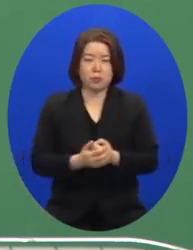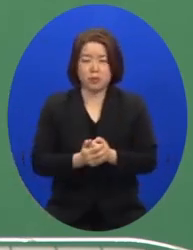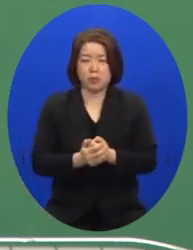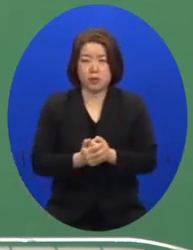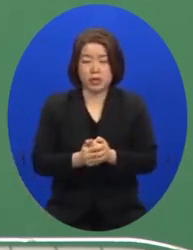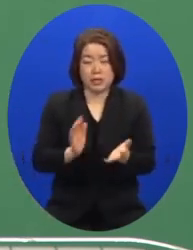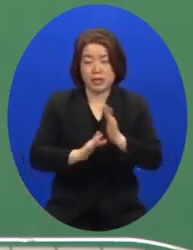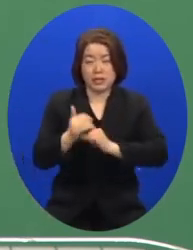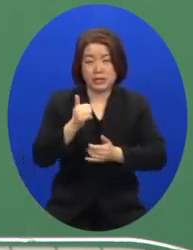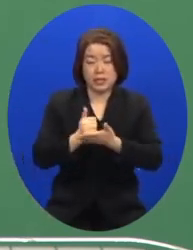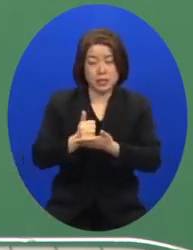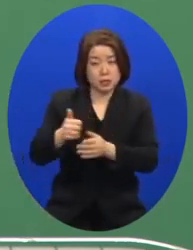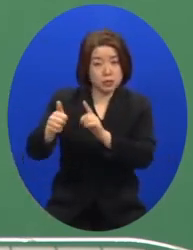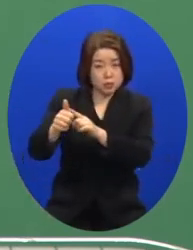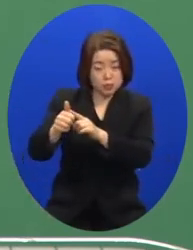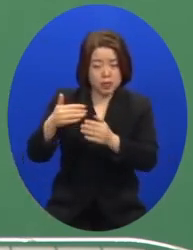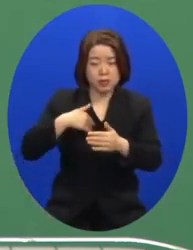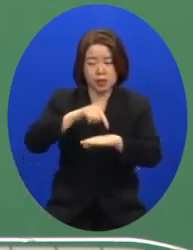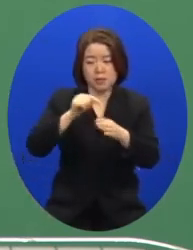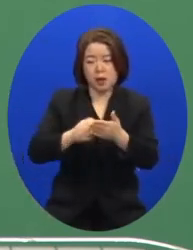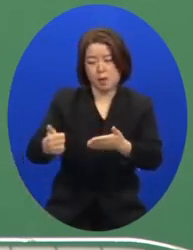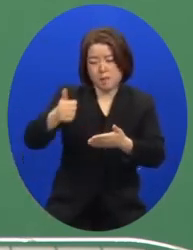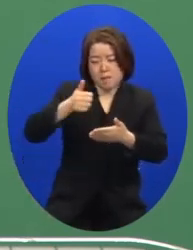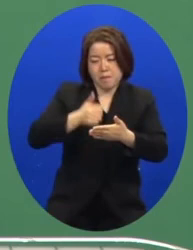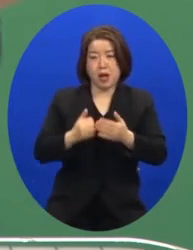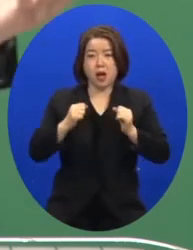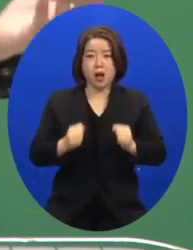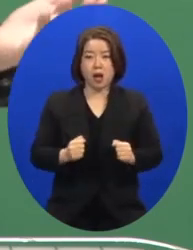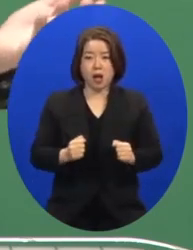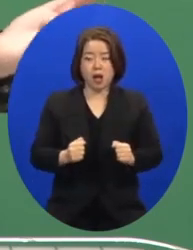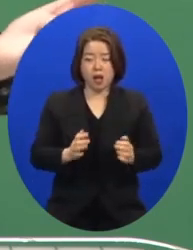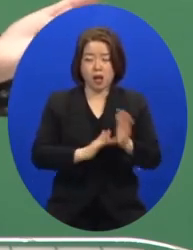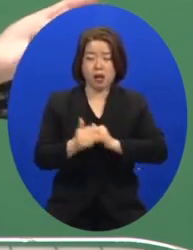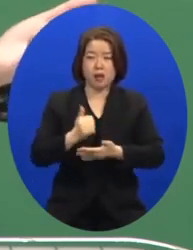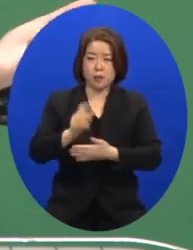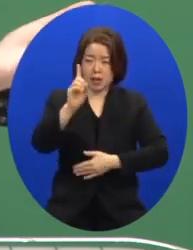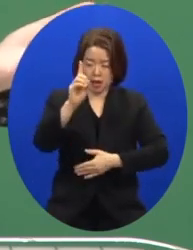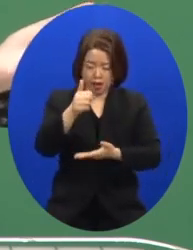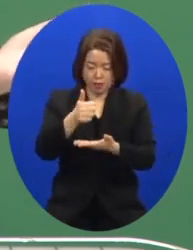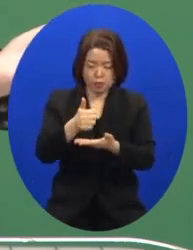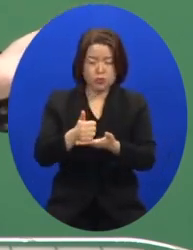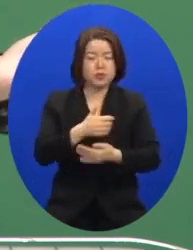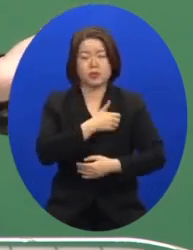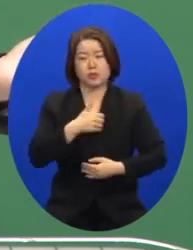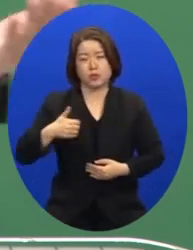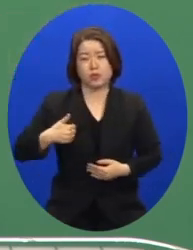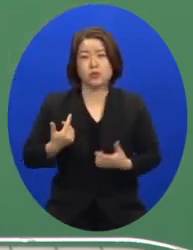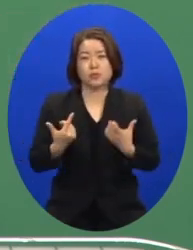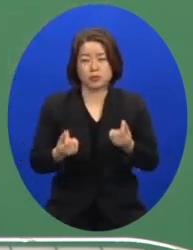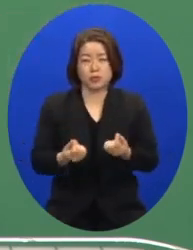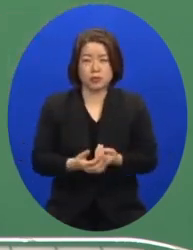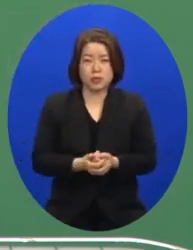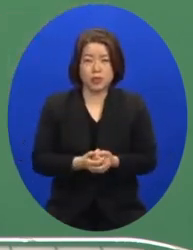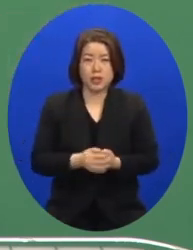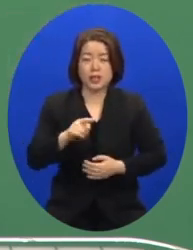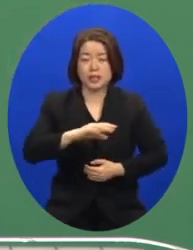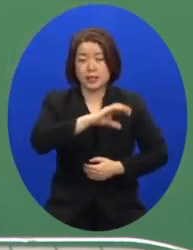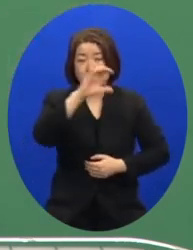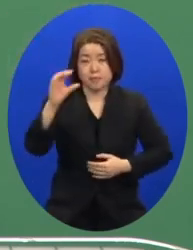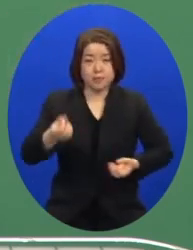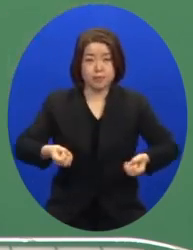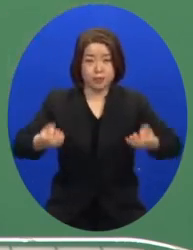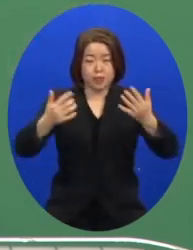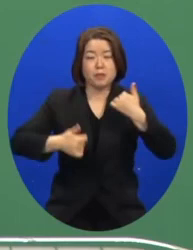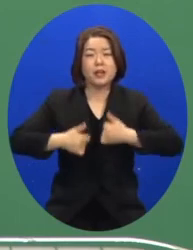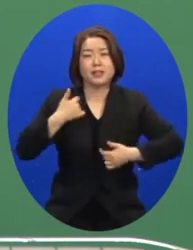예수님 그분이 내 안에 계신데 예수님 한 분이면 정말 충분하지요 그게 바로 성탄 절의